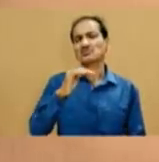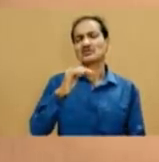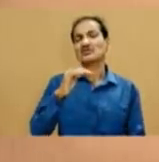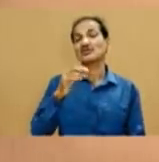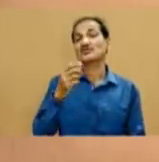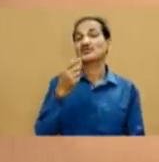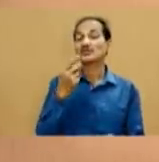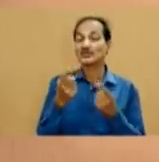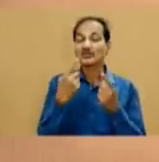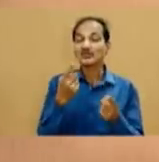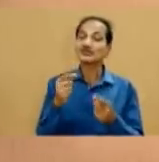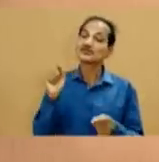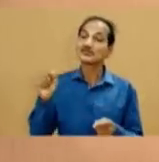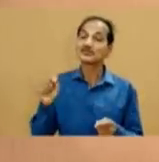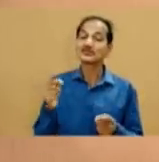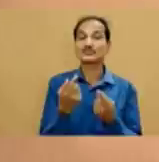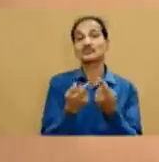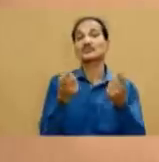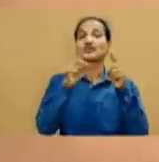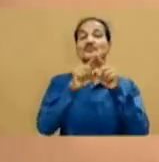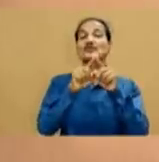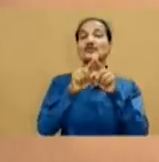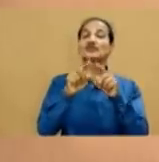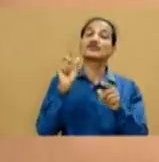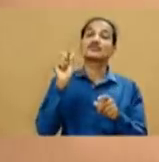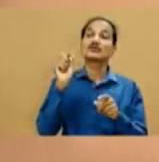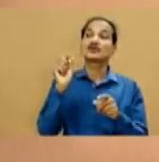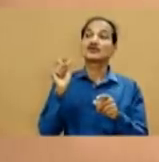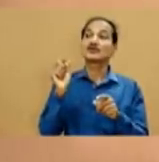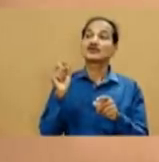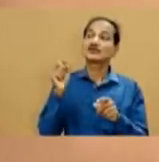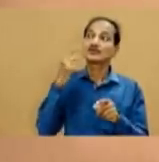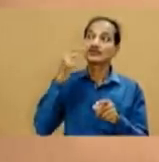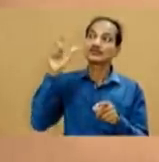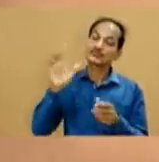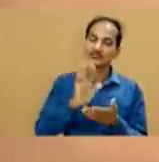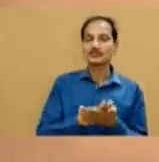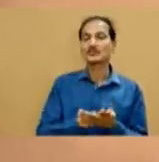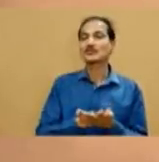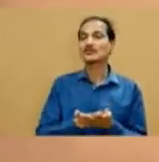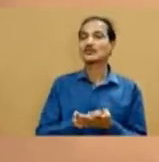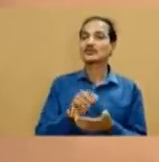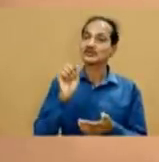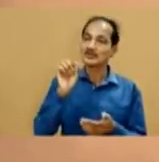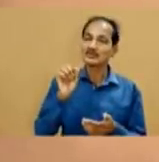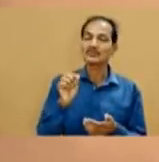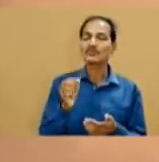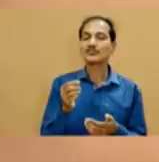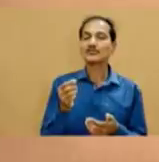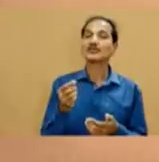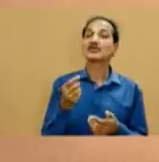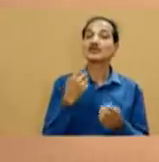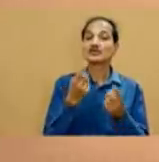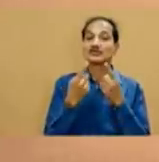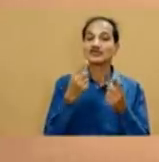ମୁଖ୍ୟ ସଦସ୍ୟ, ସେମାନେ ଛୁଆ ବୋଲି ତାଙ୍କୁ ଅଣଦେଖା କରିବା ନାହିଁ, ଛୁଆମାନଙ୍କୁ ସବୁ କଥା ବୁଝାଇବା, ତାଙ୍କ କଥାଟି ମାନ ଶୁଣିବା